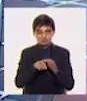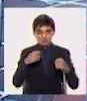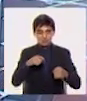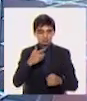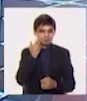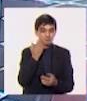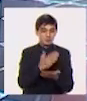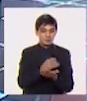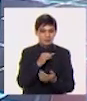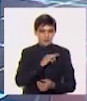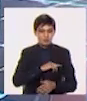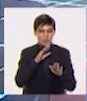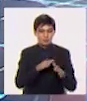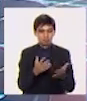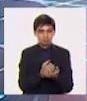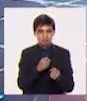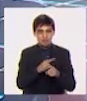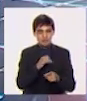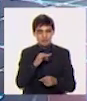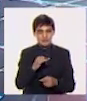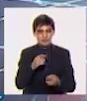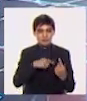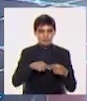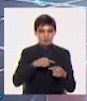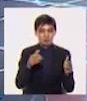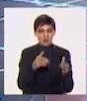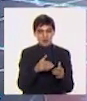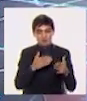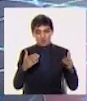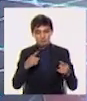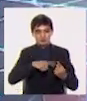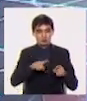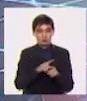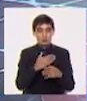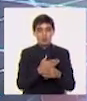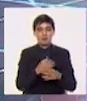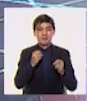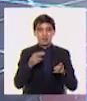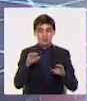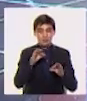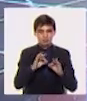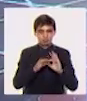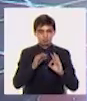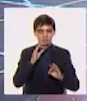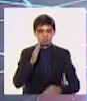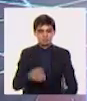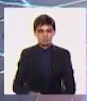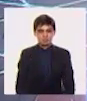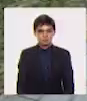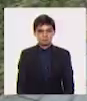кезеңде елдегі ең инновациялық компания шағын және орта бизнеске қалай көмектесуде. Жарас Ниязбектің репортажында.